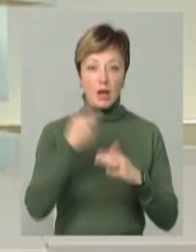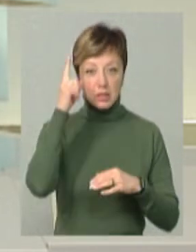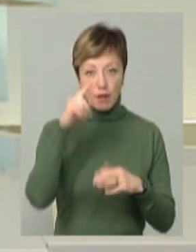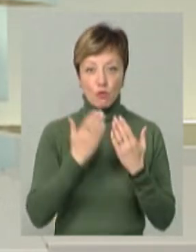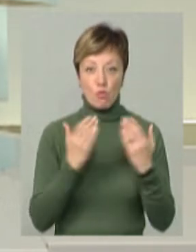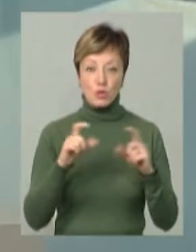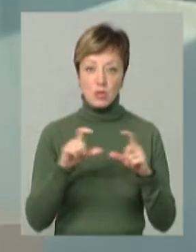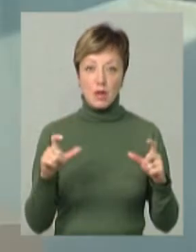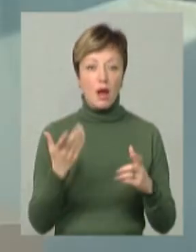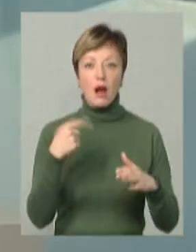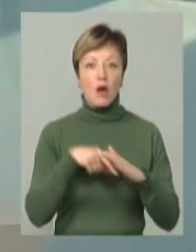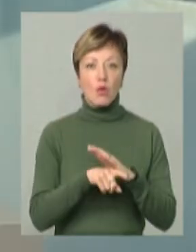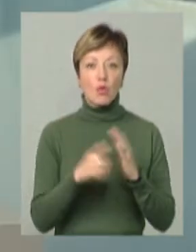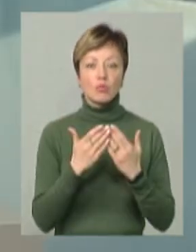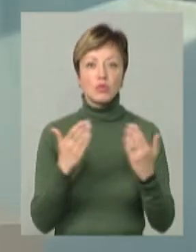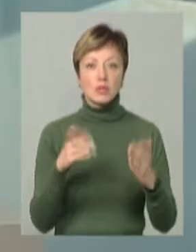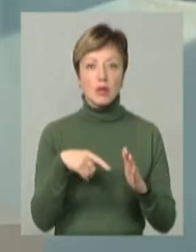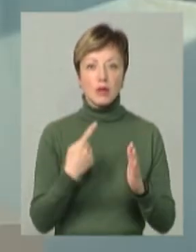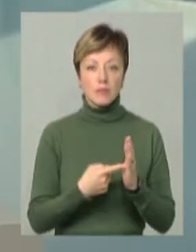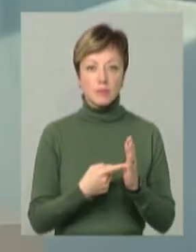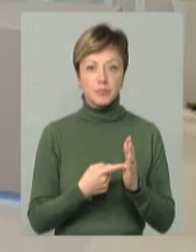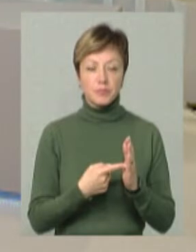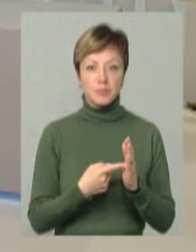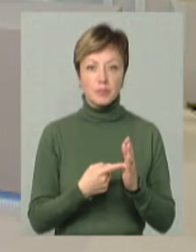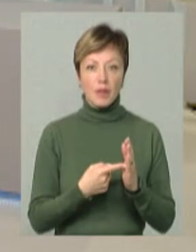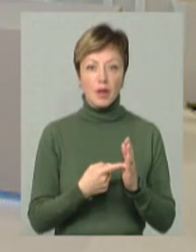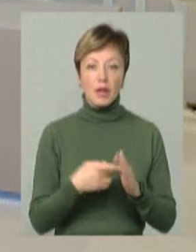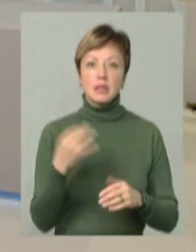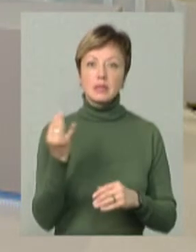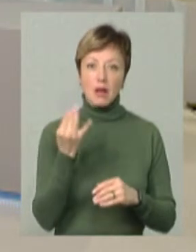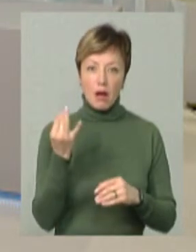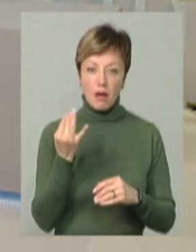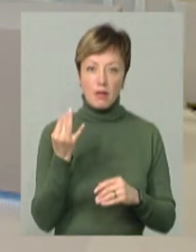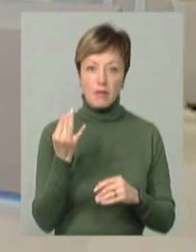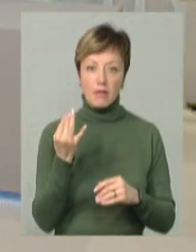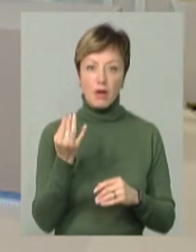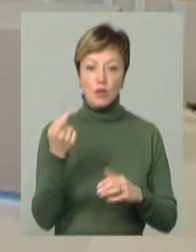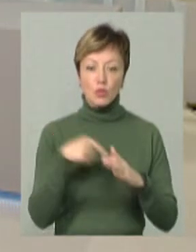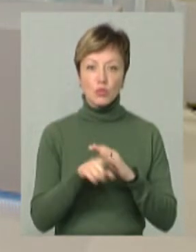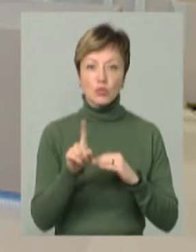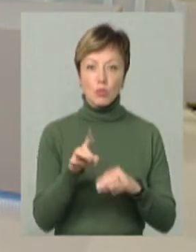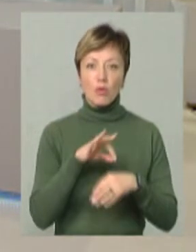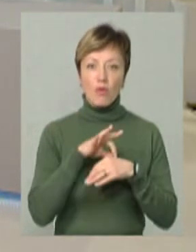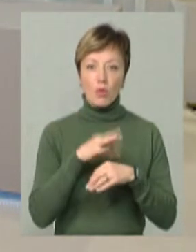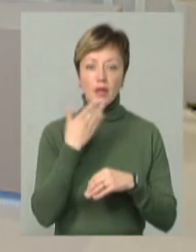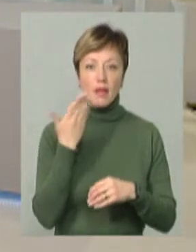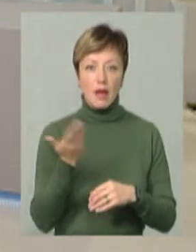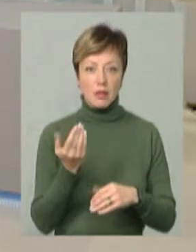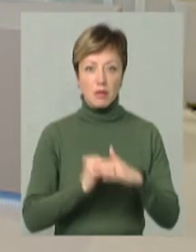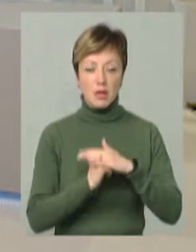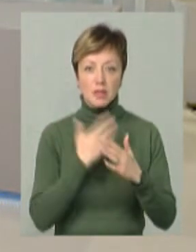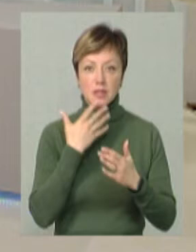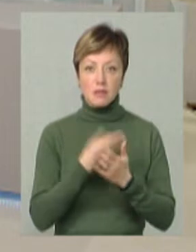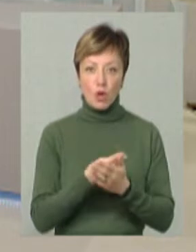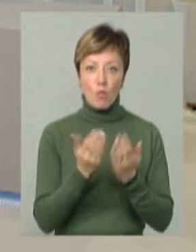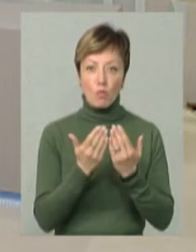краєзнавчий музей. А яка роль музеїв? Роль музеїв досить цікава, тому що вони проводили лекції на базі